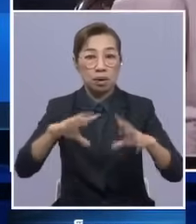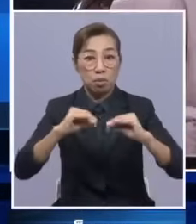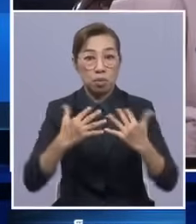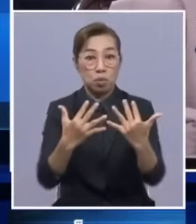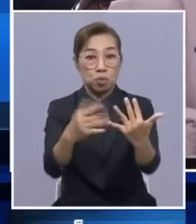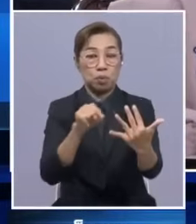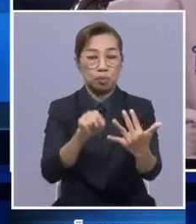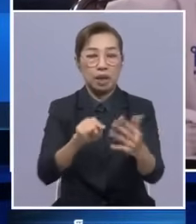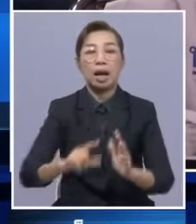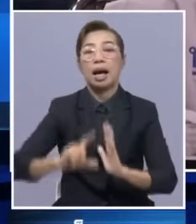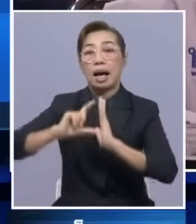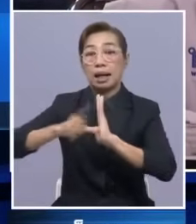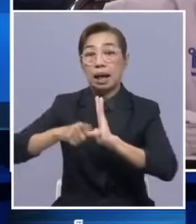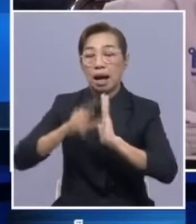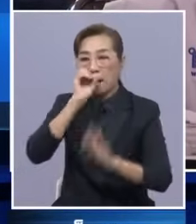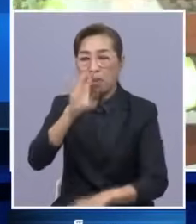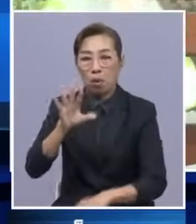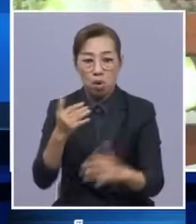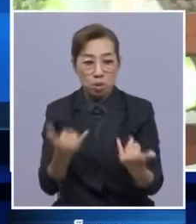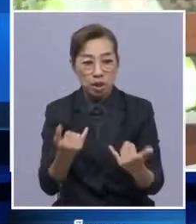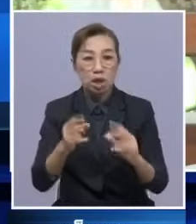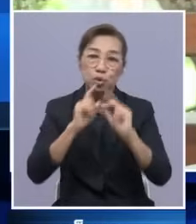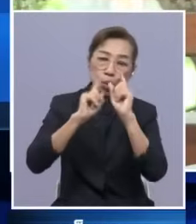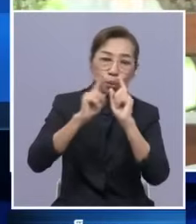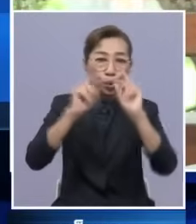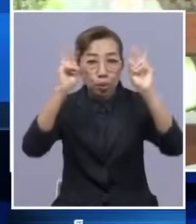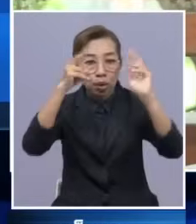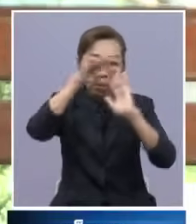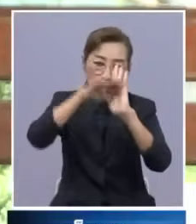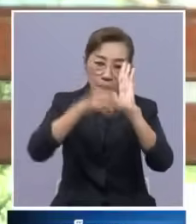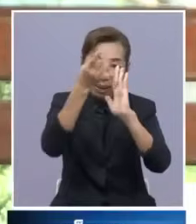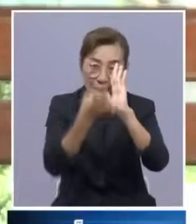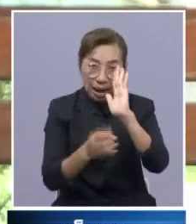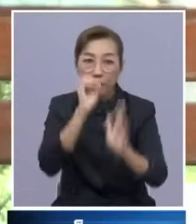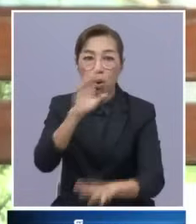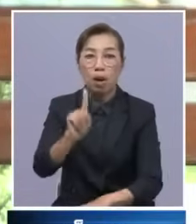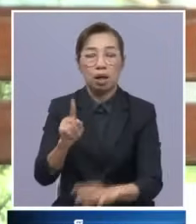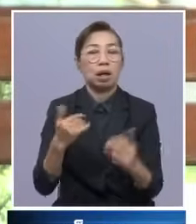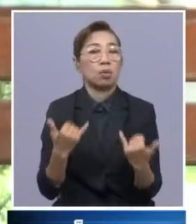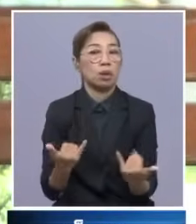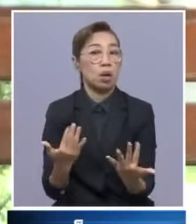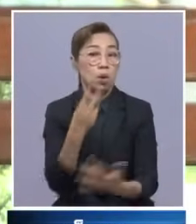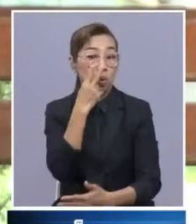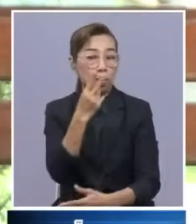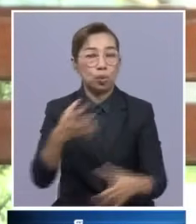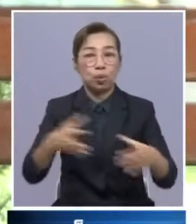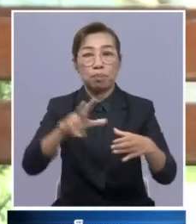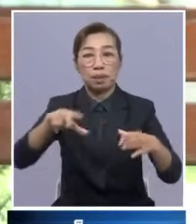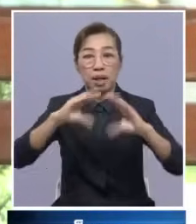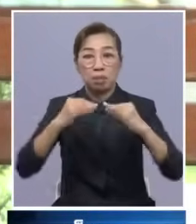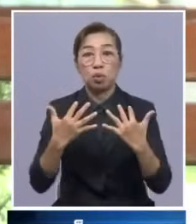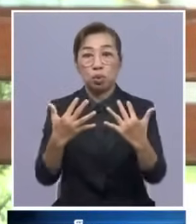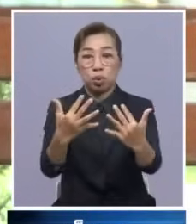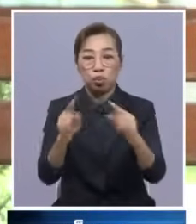มาให้สัมภาษณ์ด้วยกับสิ่งที่จะพูดในวันนี้แล้วก็วันพรุ่งนี้ ใช่ค่ะคุณสรวงบอกเลยนะคะว่าวันนี้จับตากันหน่อยงานสัมมนาของพรรคเพื่อไท